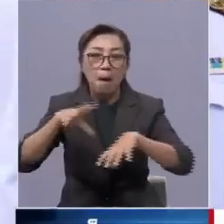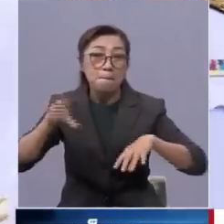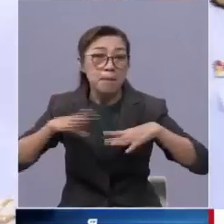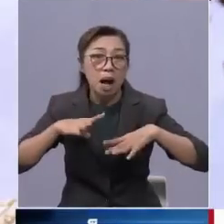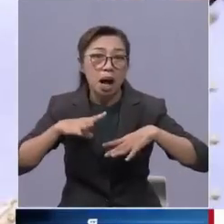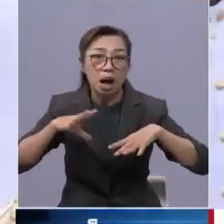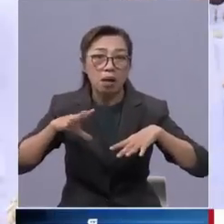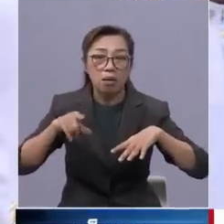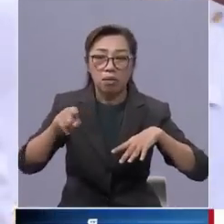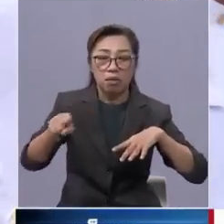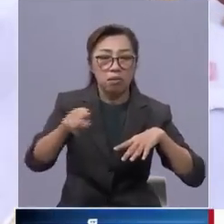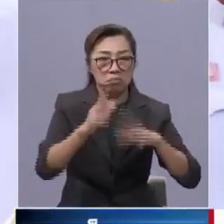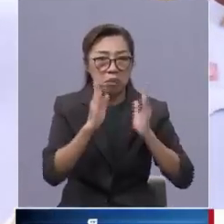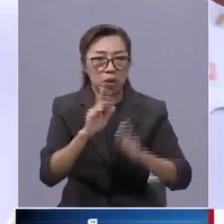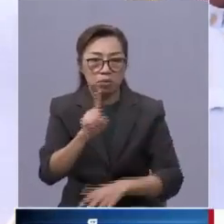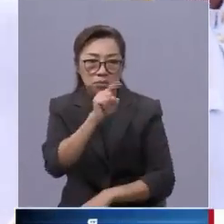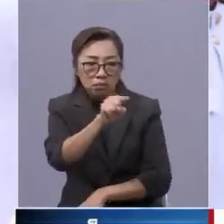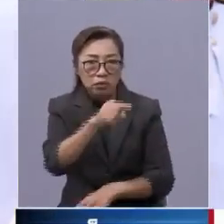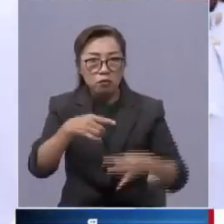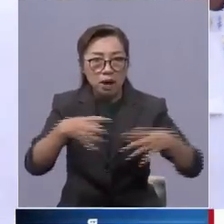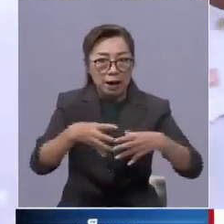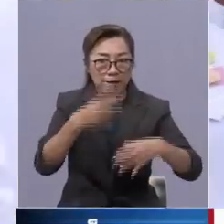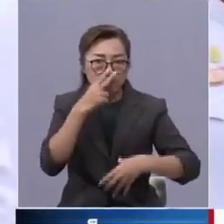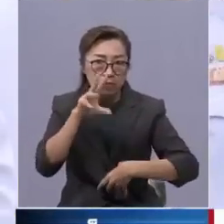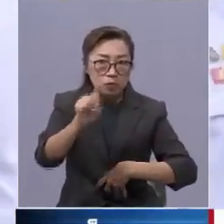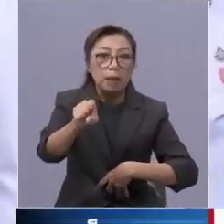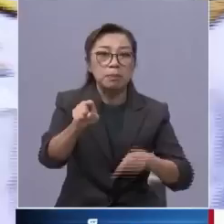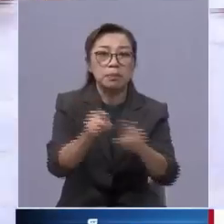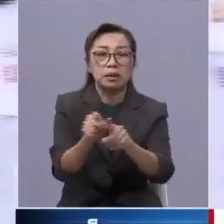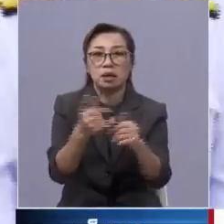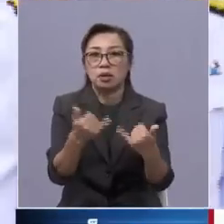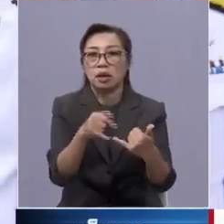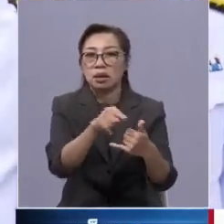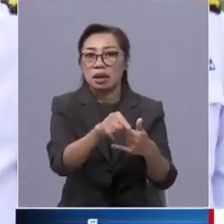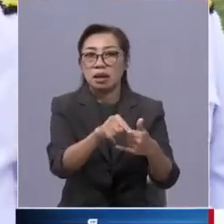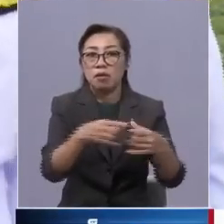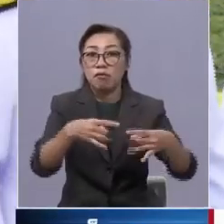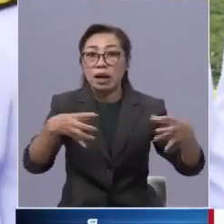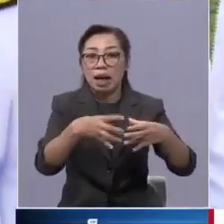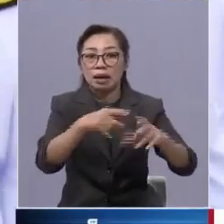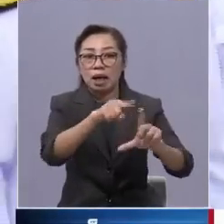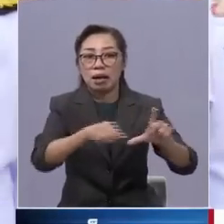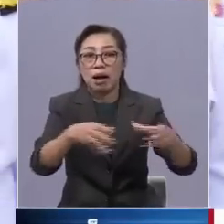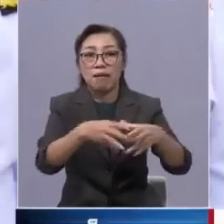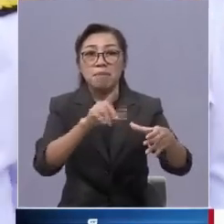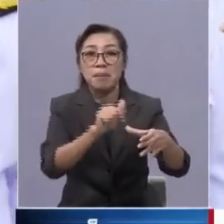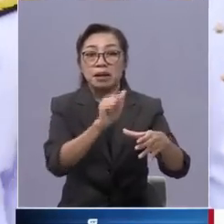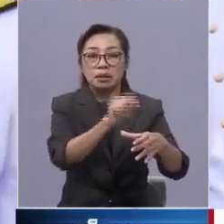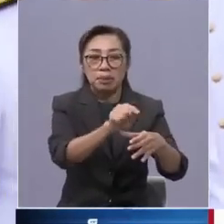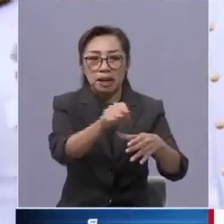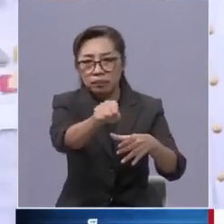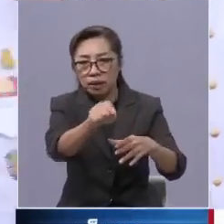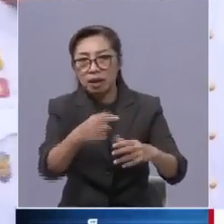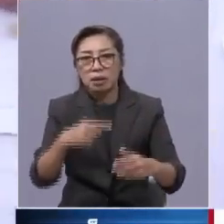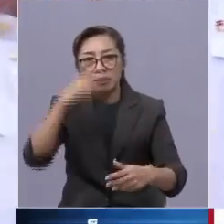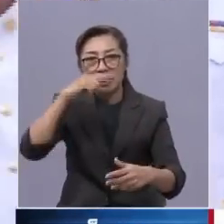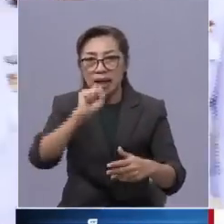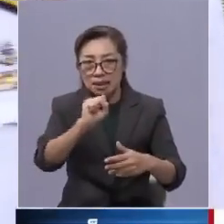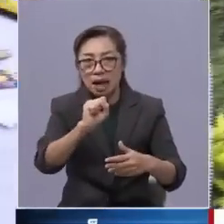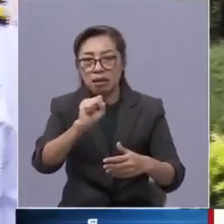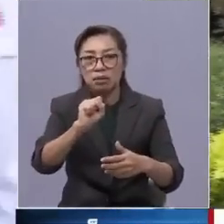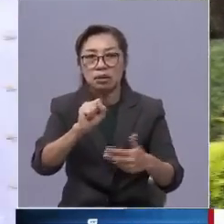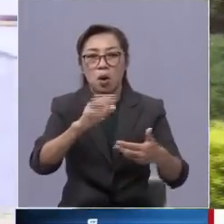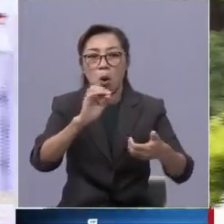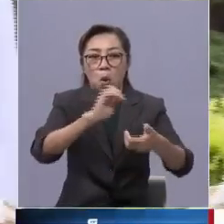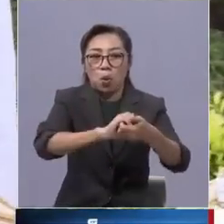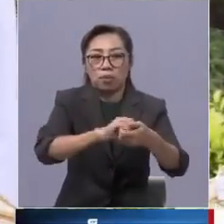อนถูกเพ่งเล็งนะครับจากฝ่ายค้านที่ตอนนี้ก็คือโฟกัสไปที่ก้าวไกลเป็นแกนนำอาจจะผสมกับไทยสร้างไทยที่ส